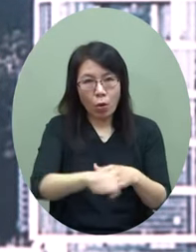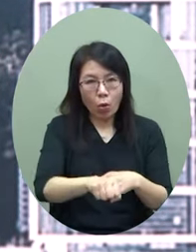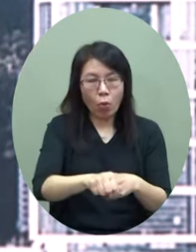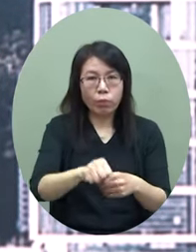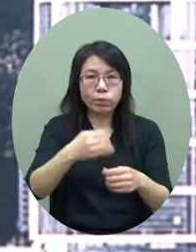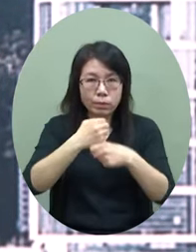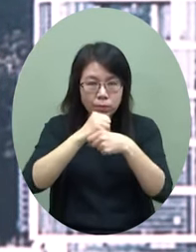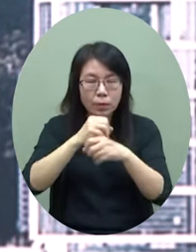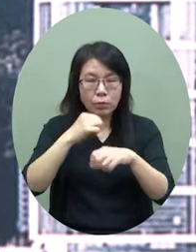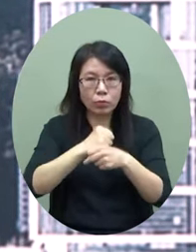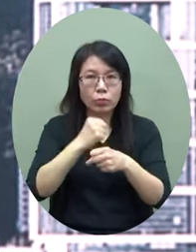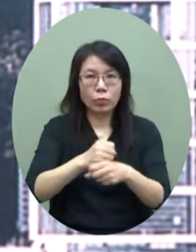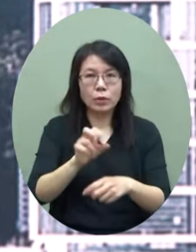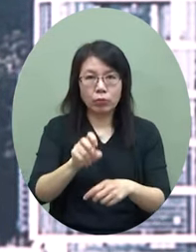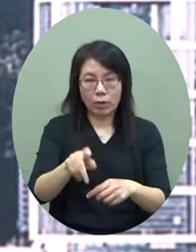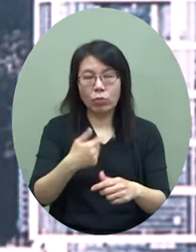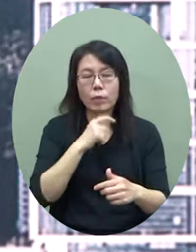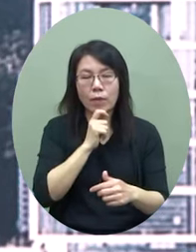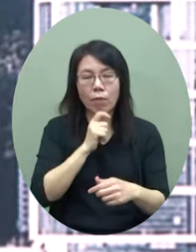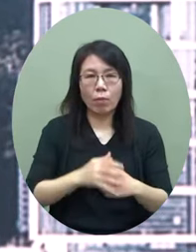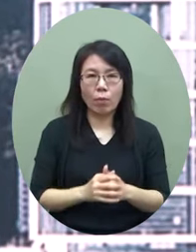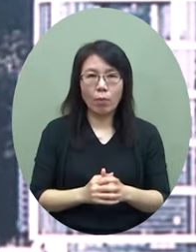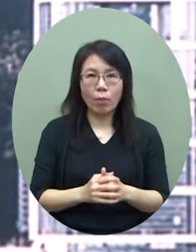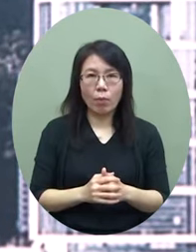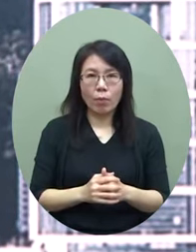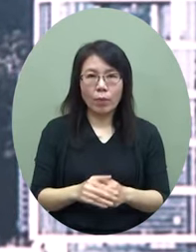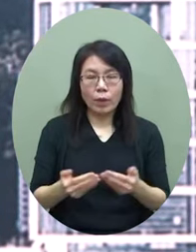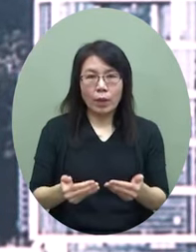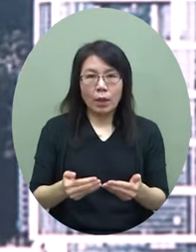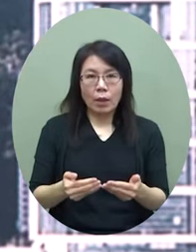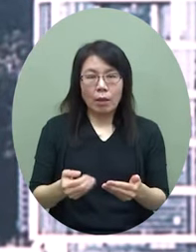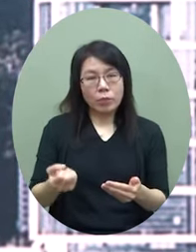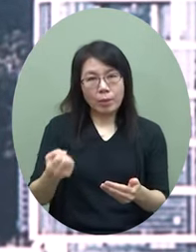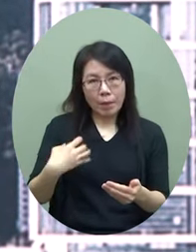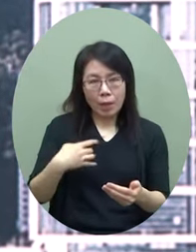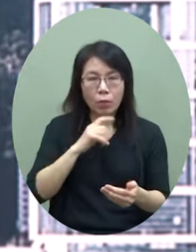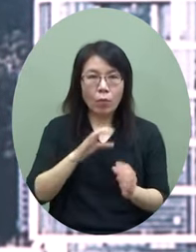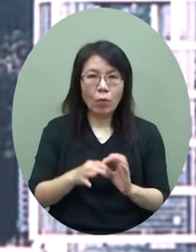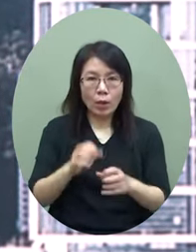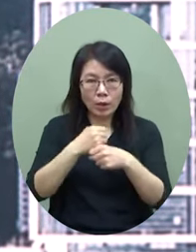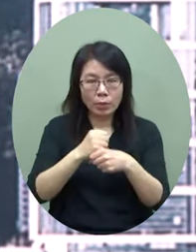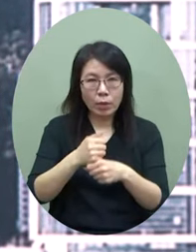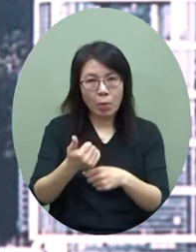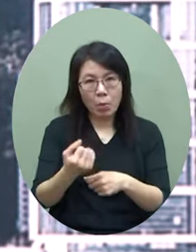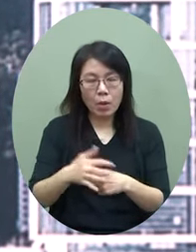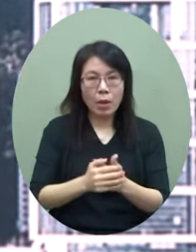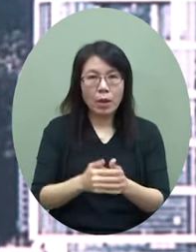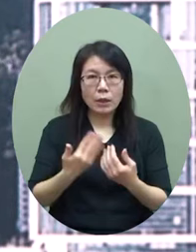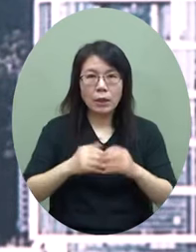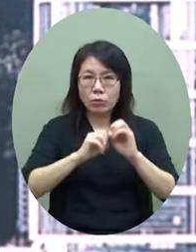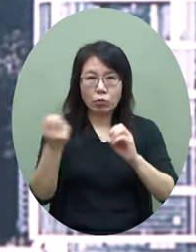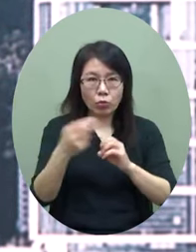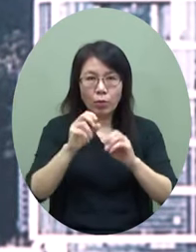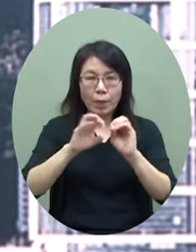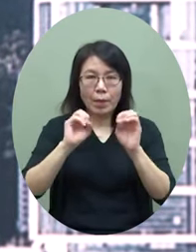工作全部会进行的但是在这里既然提开检测的成效我想作一个呼吁